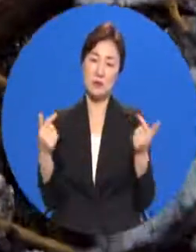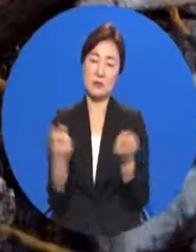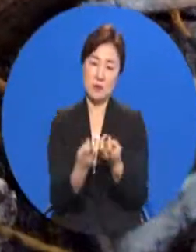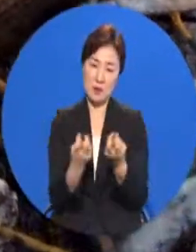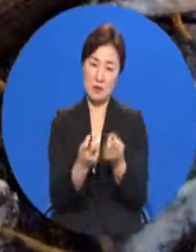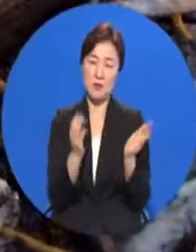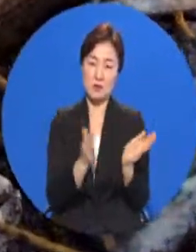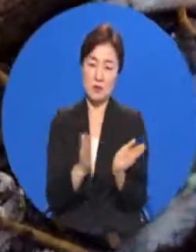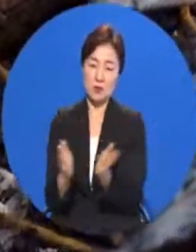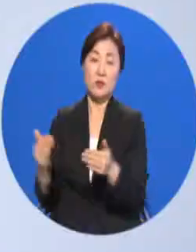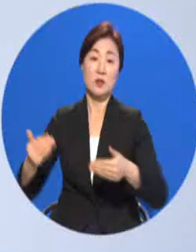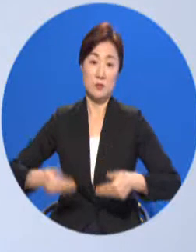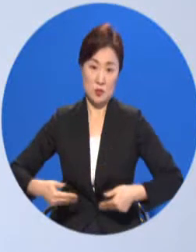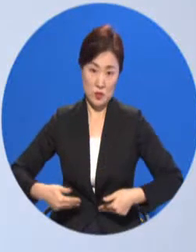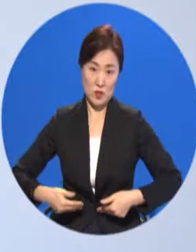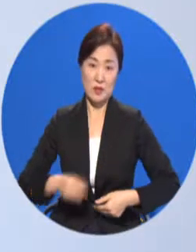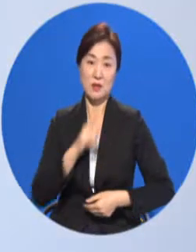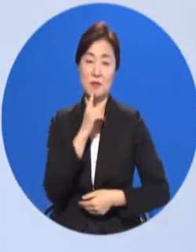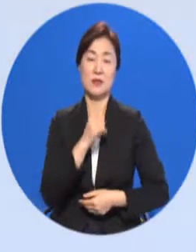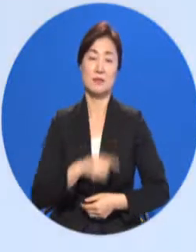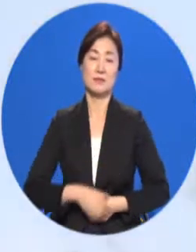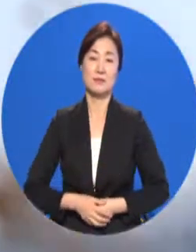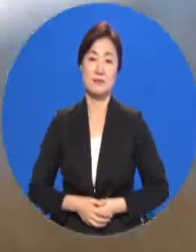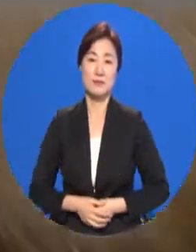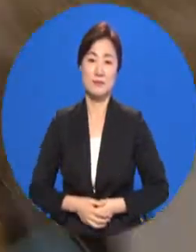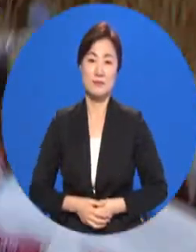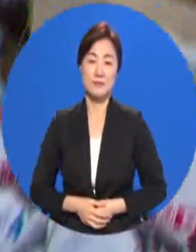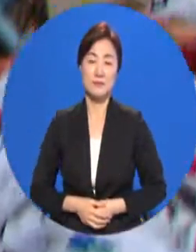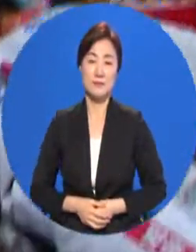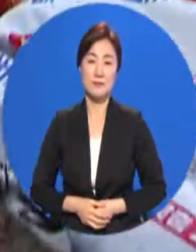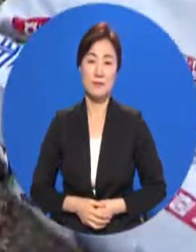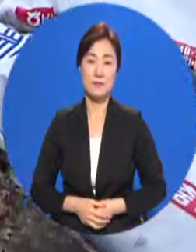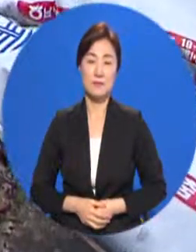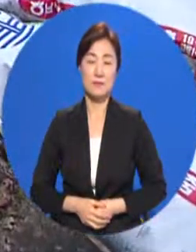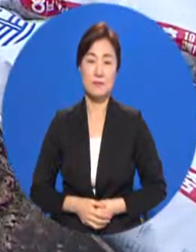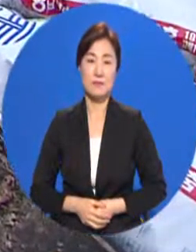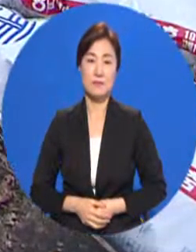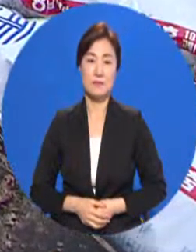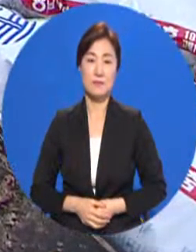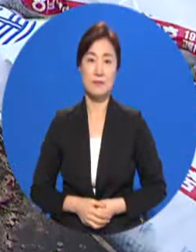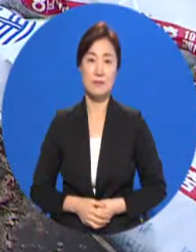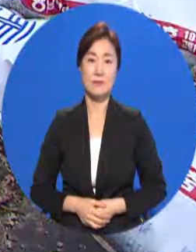습지 보전을 위한 실질적인 대책이라는 지적이 나왔습니다. MBC 뉴스 조희원입니다.